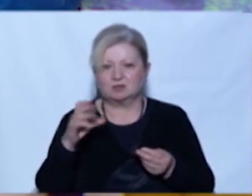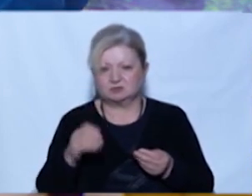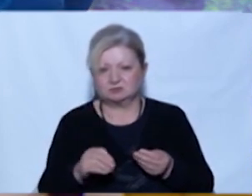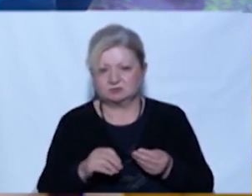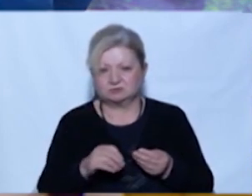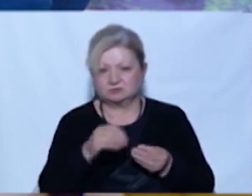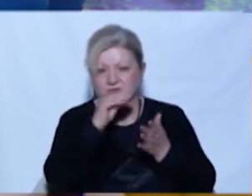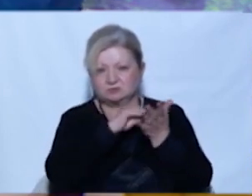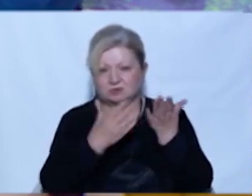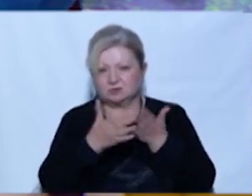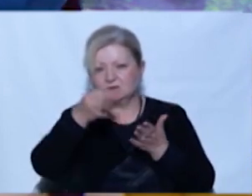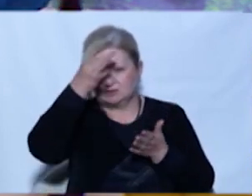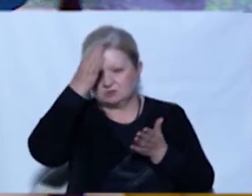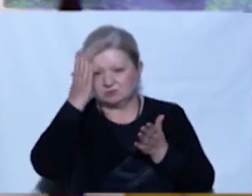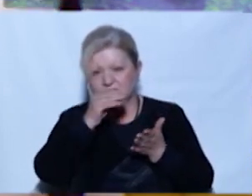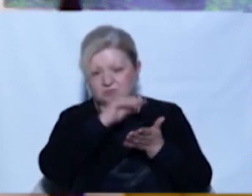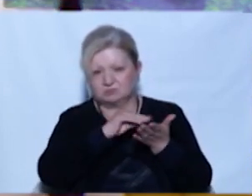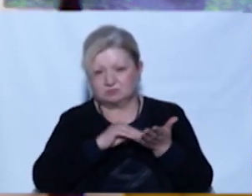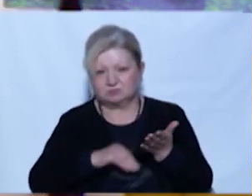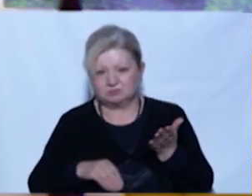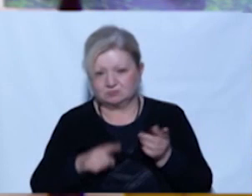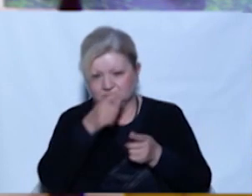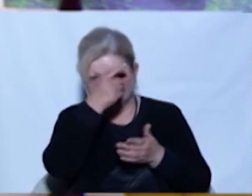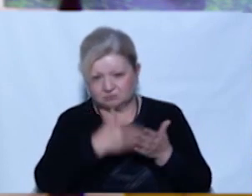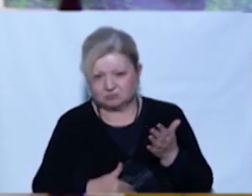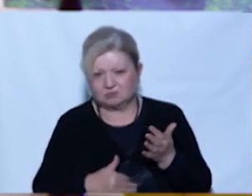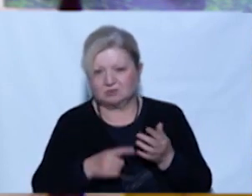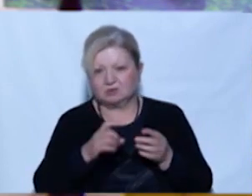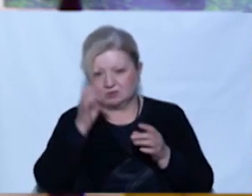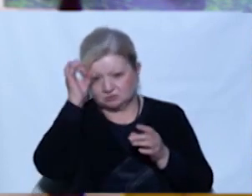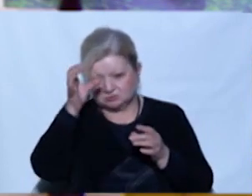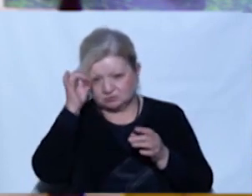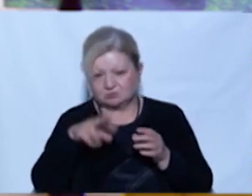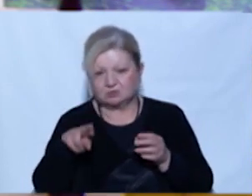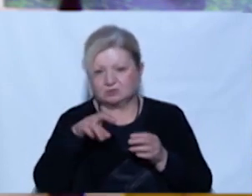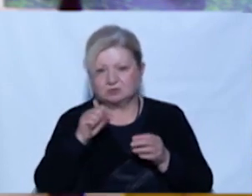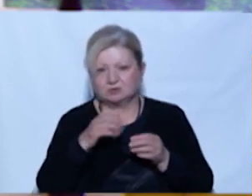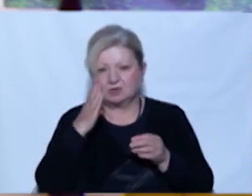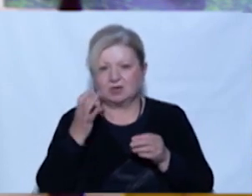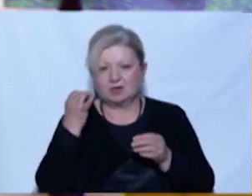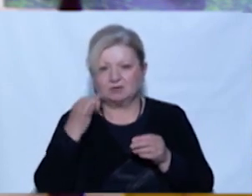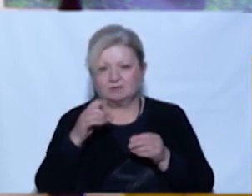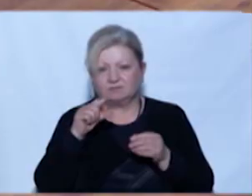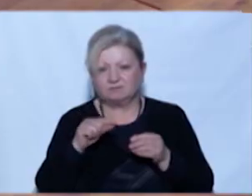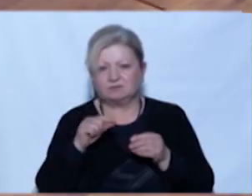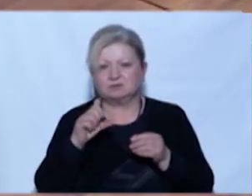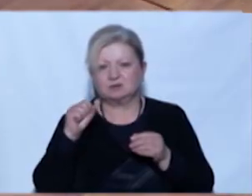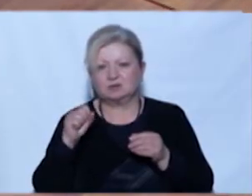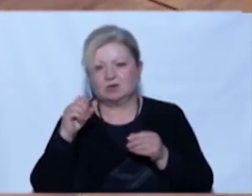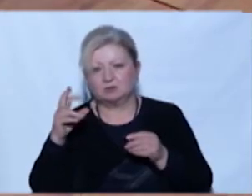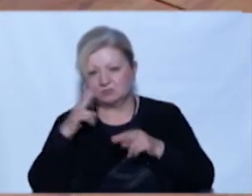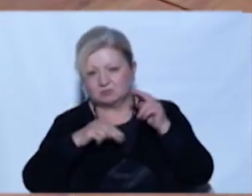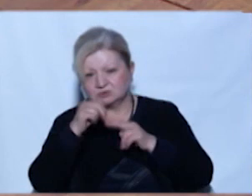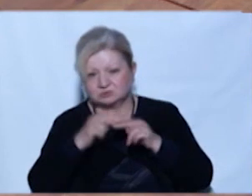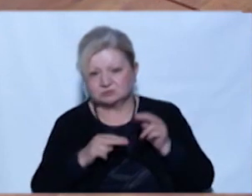ტიტულატურის ჩამოთვლისას გაგახსენდებოდათ ძალიან ცნობილი დავით აღმაშენებლისა და თამარის ტიტულატურაც, რა თქმა